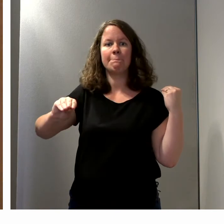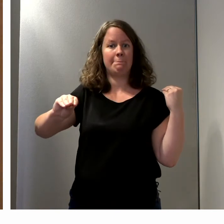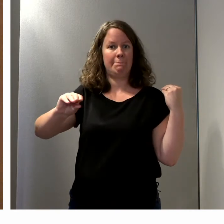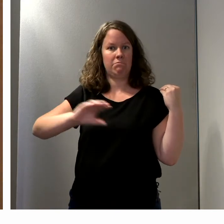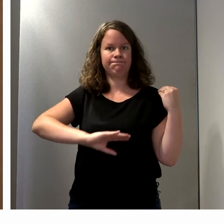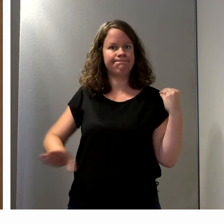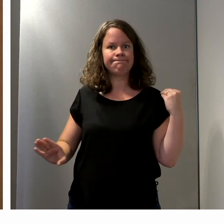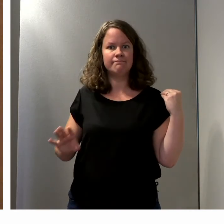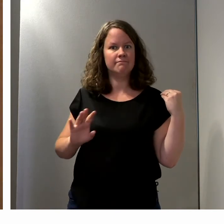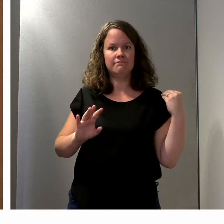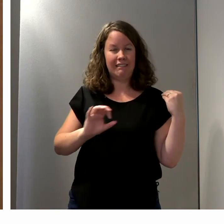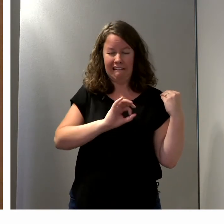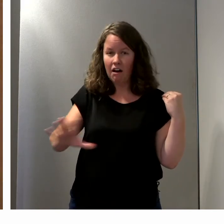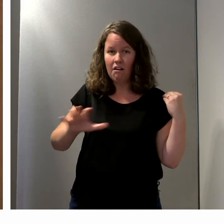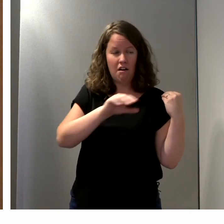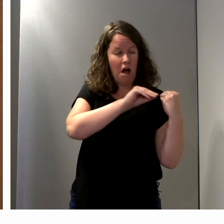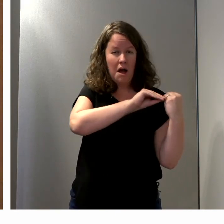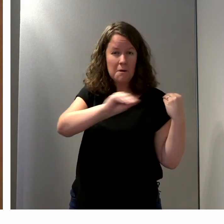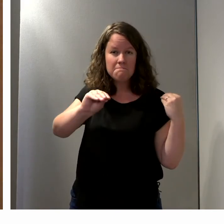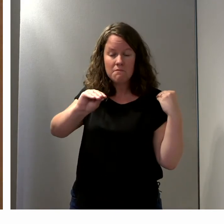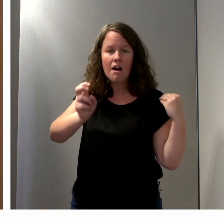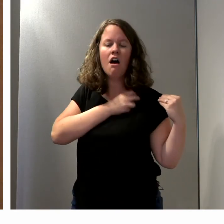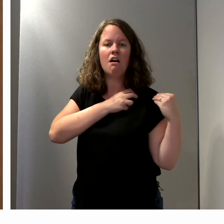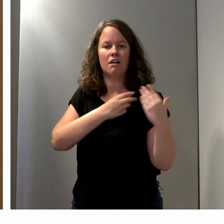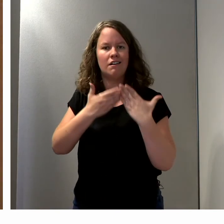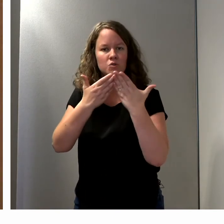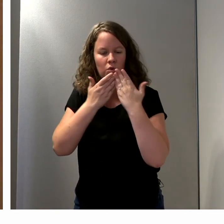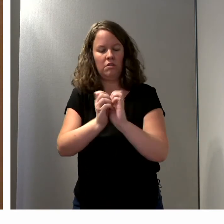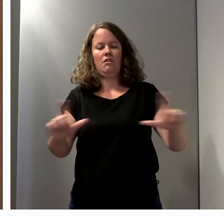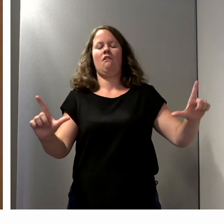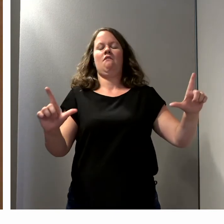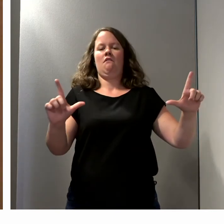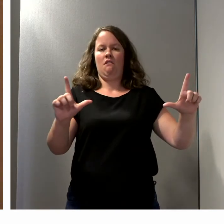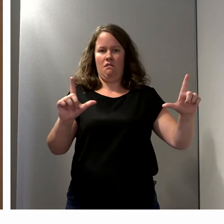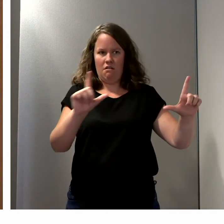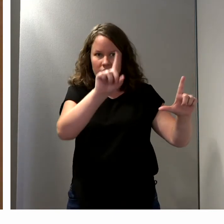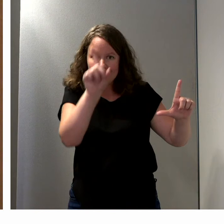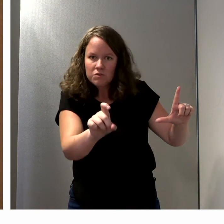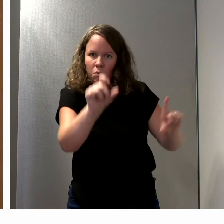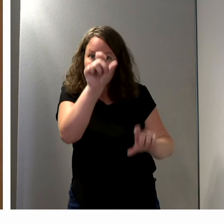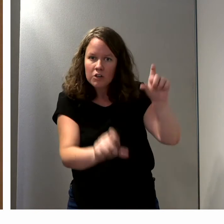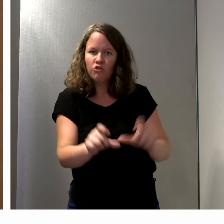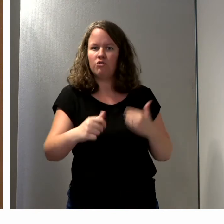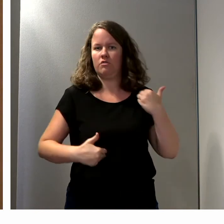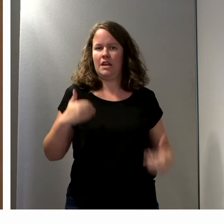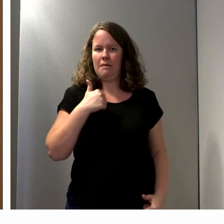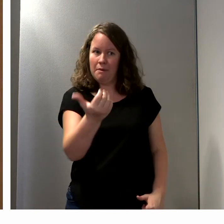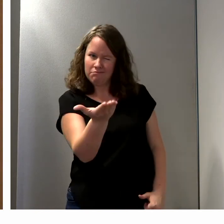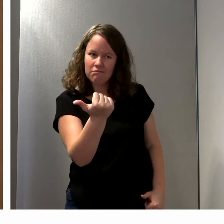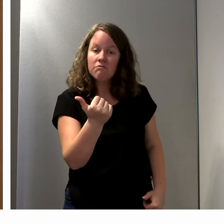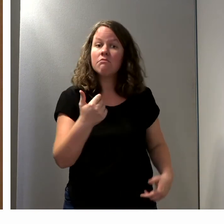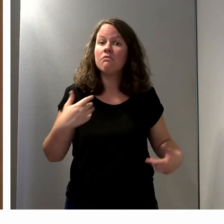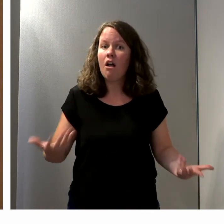grande période de rien, qu'on a pu s'adresser aux joueuses en situation de handicap pour